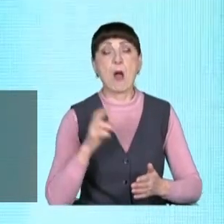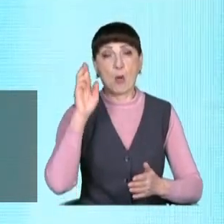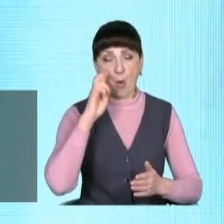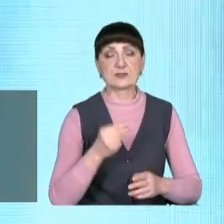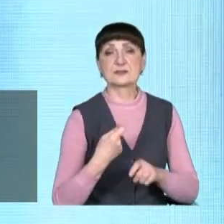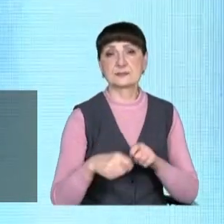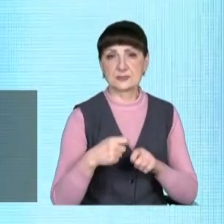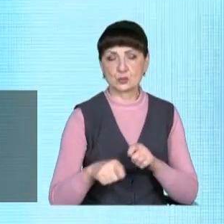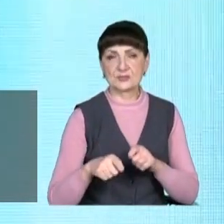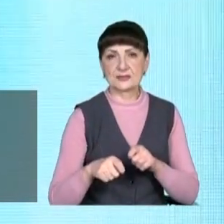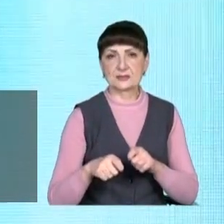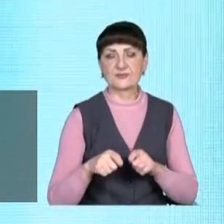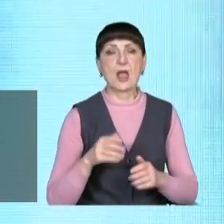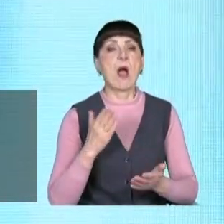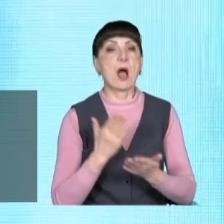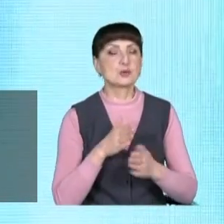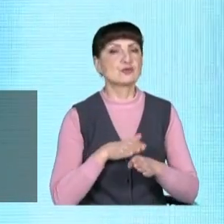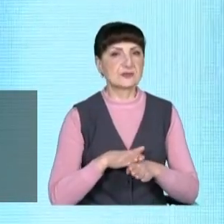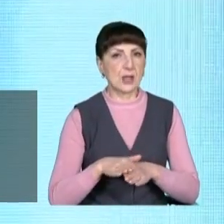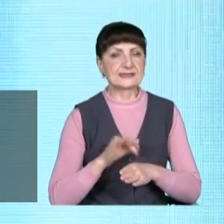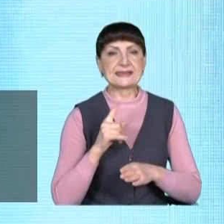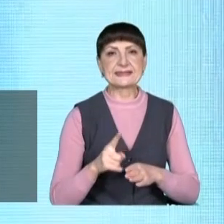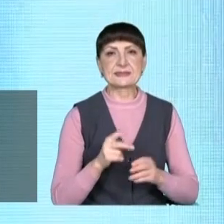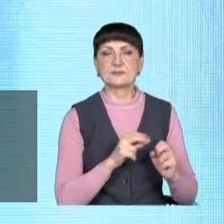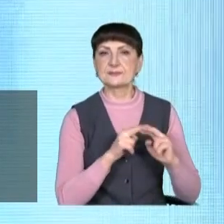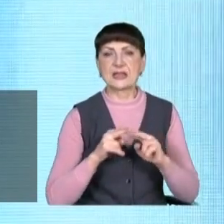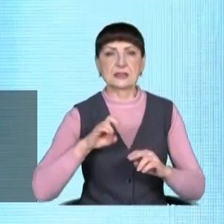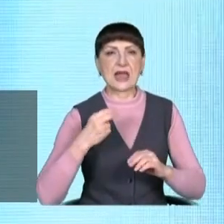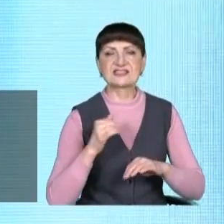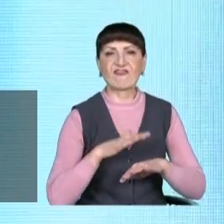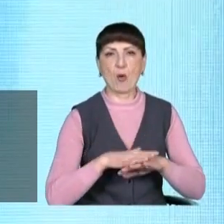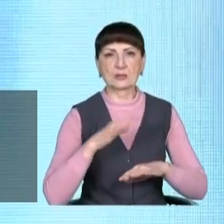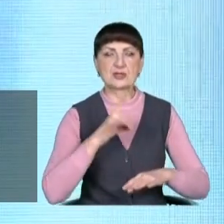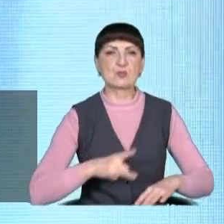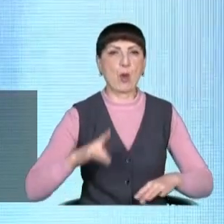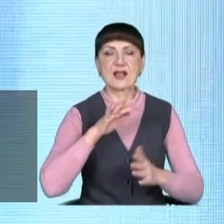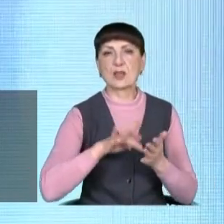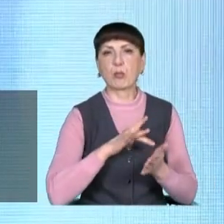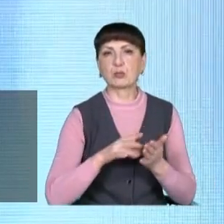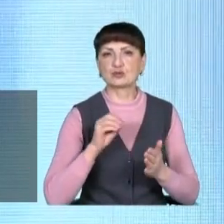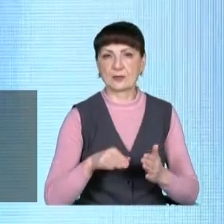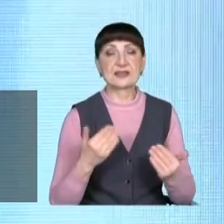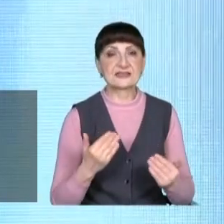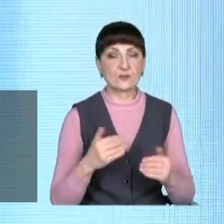государством, осуществляются из трансфертов из национального фонда в республиканский бюджет. То есть на